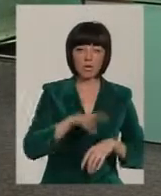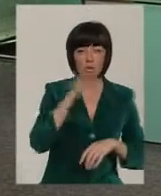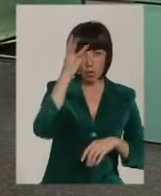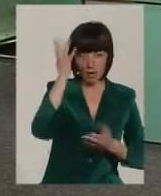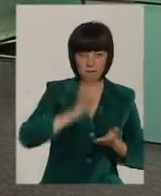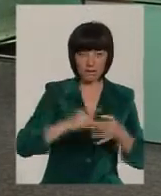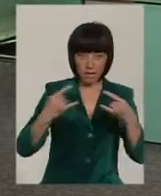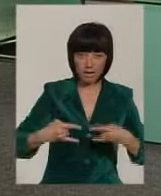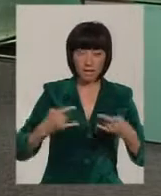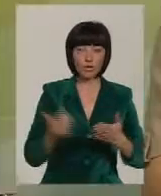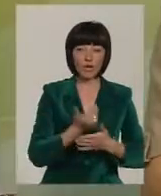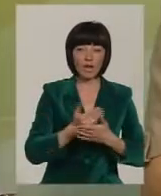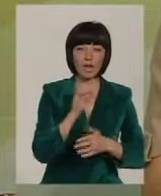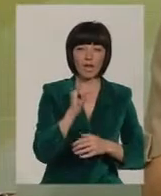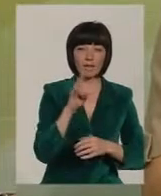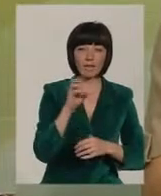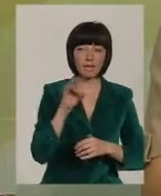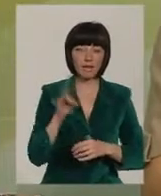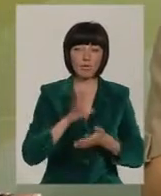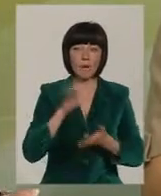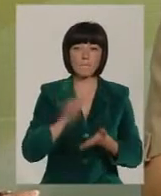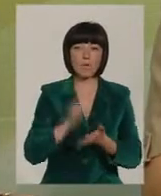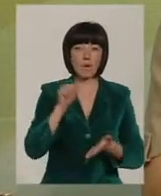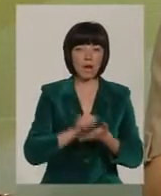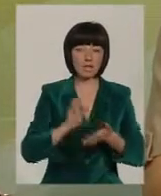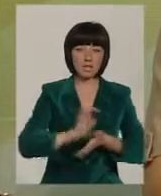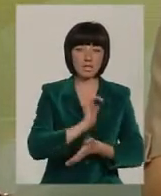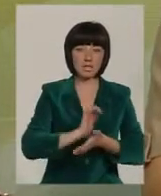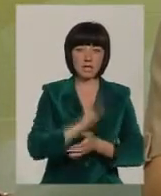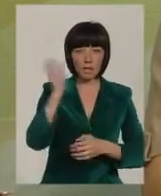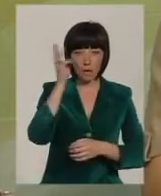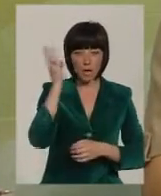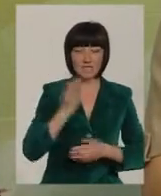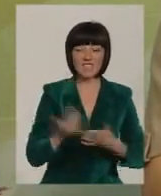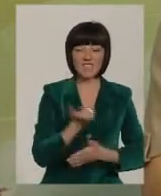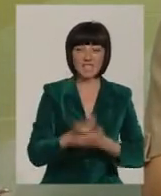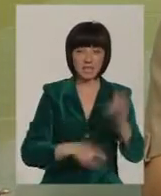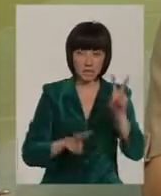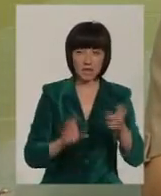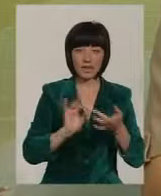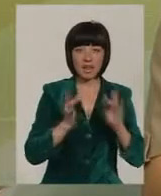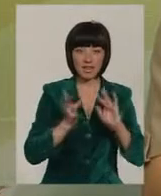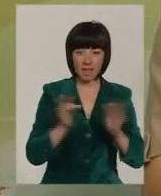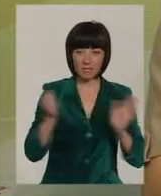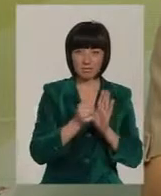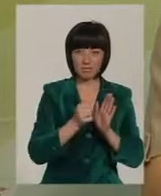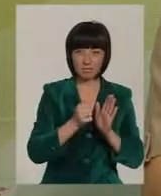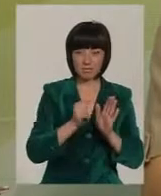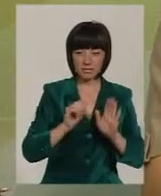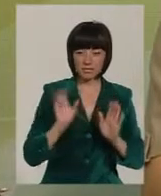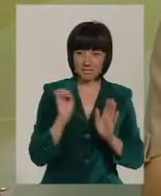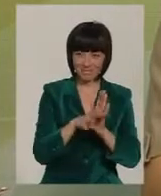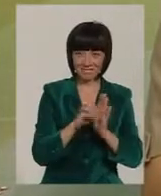Центр. Тоді в новинах Інтер був сюжет, була публікація у газеті «Подільські вісті», було інтернет-видані кілька публікацій